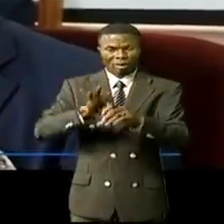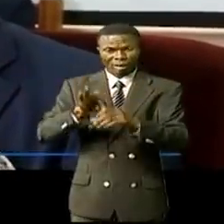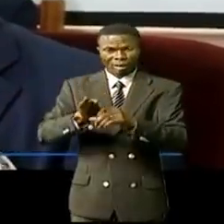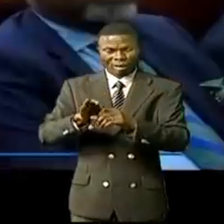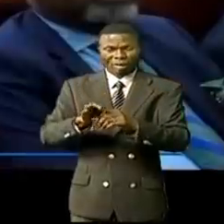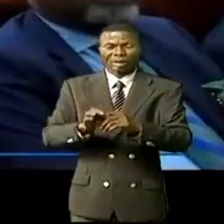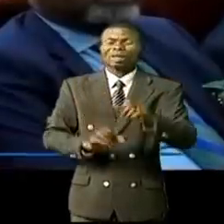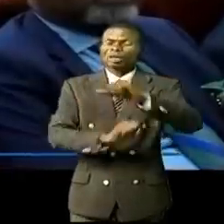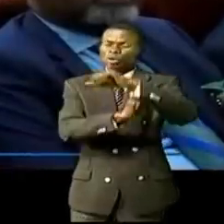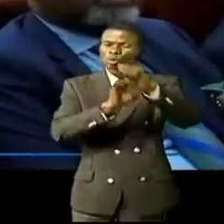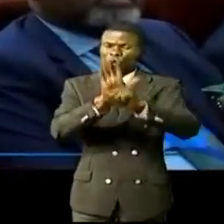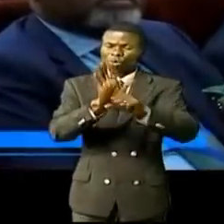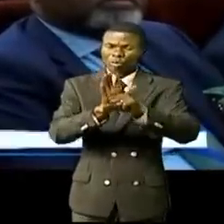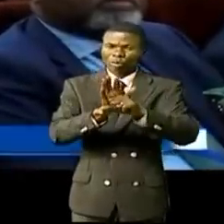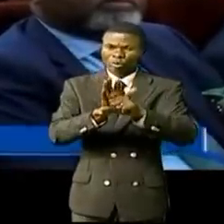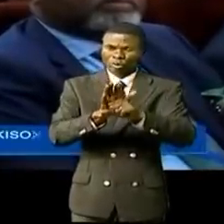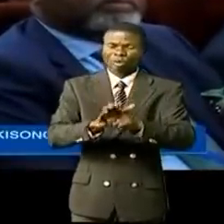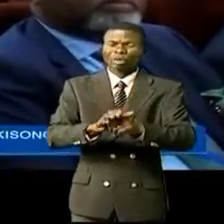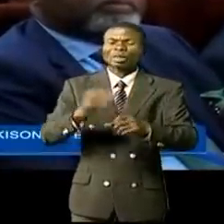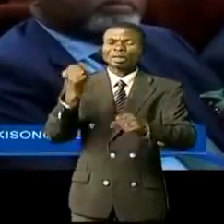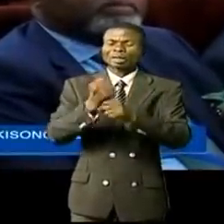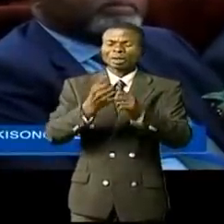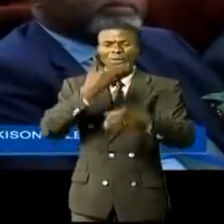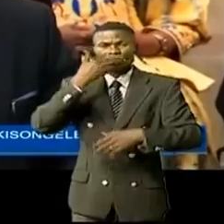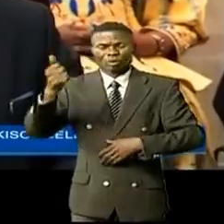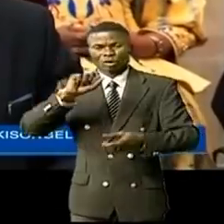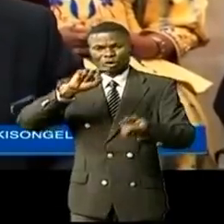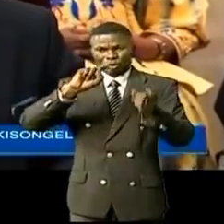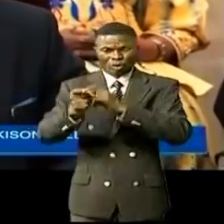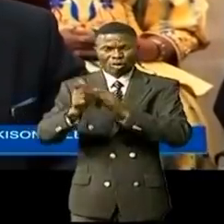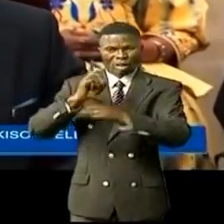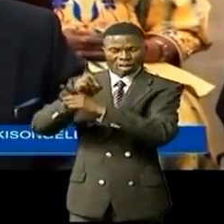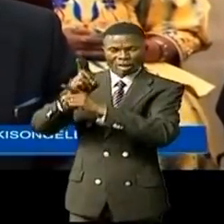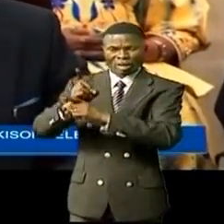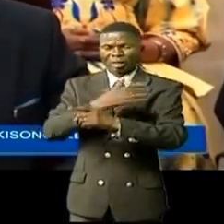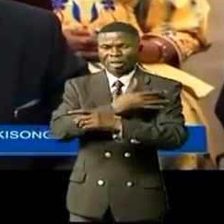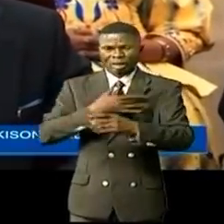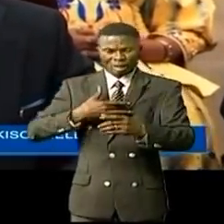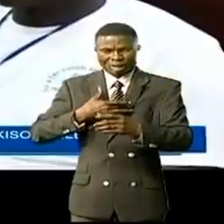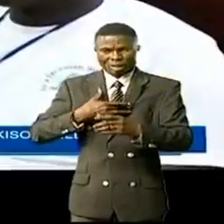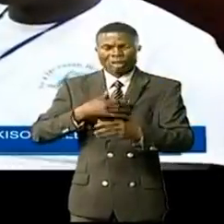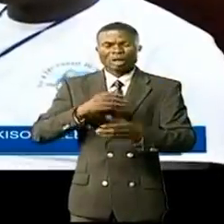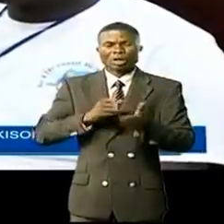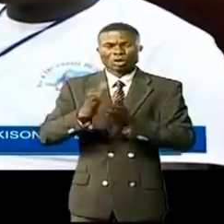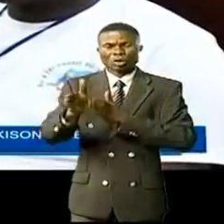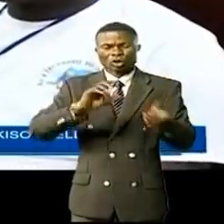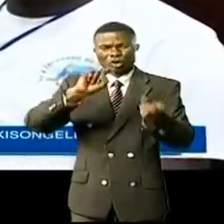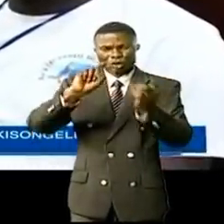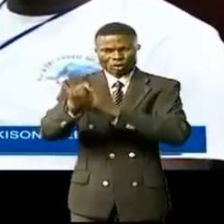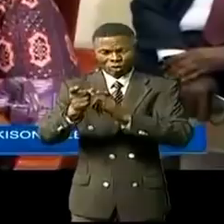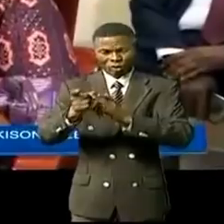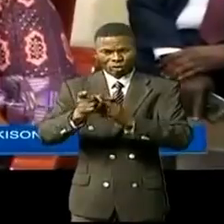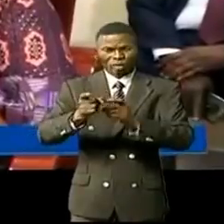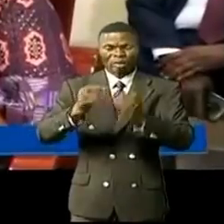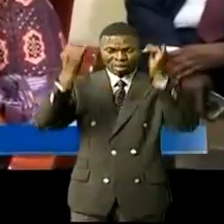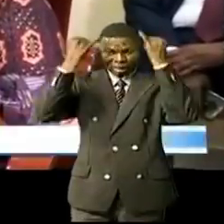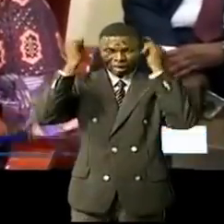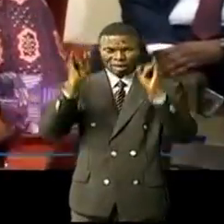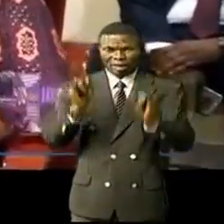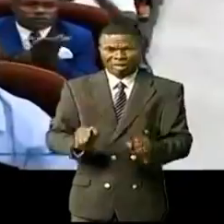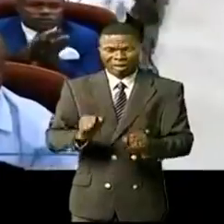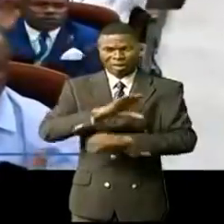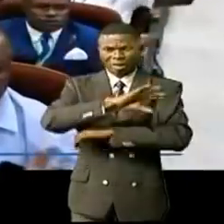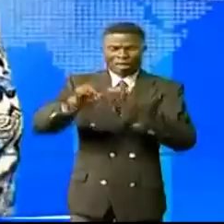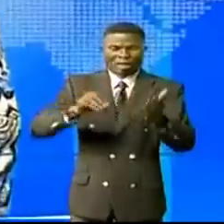porte essentiellement sur le rebondi, notamment la refonte de l'identité d'une marque conduisant au changement des paradigmes de la